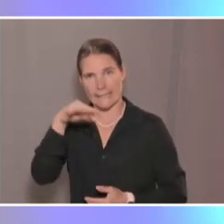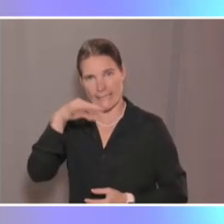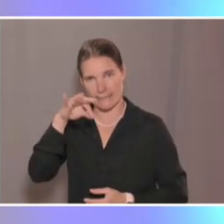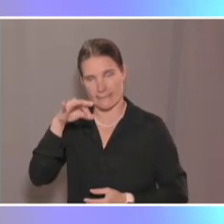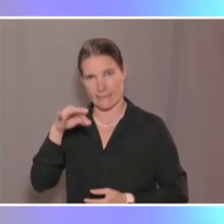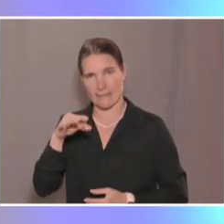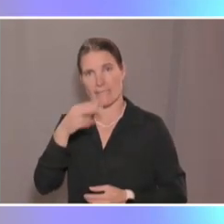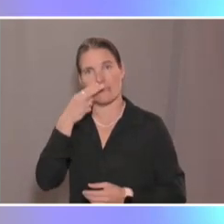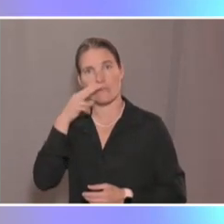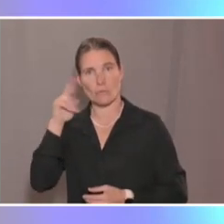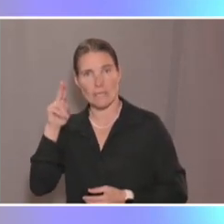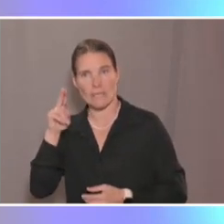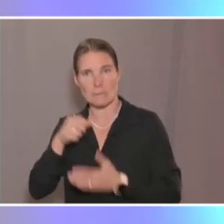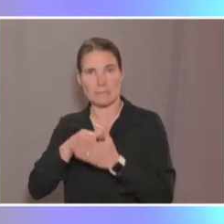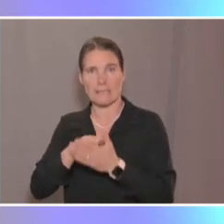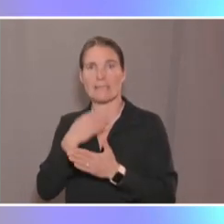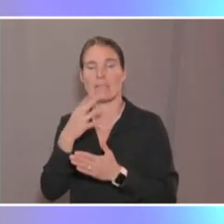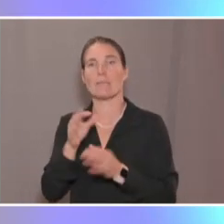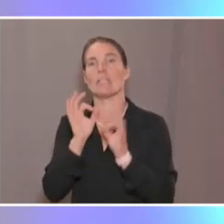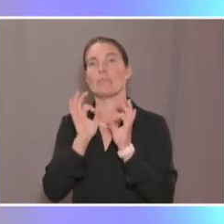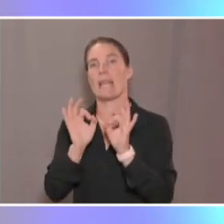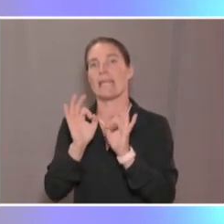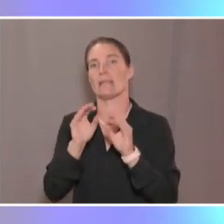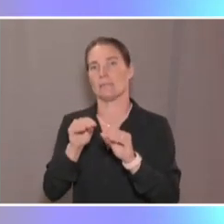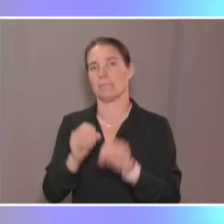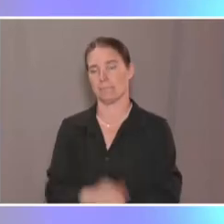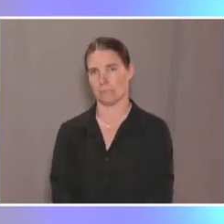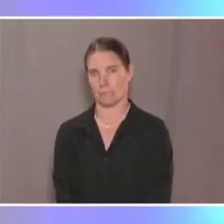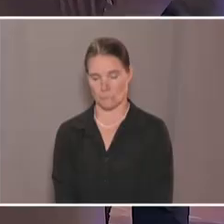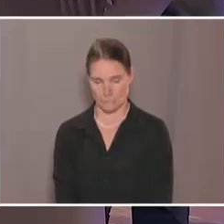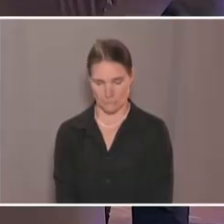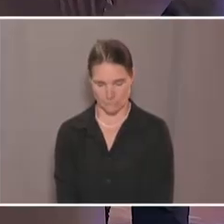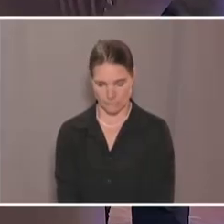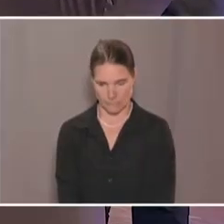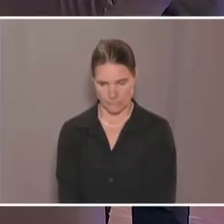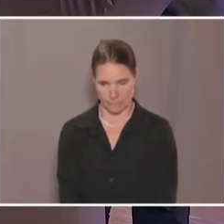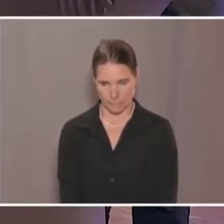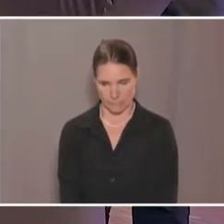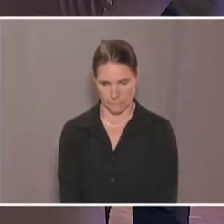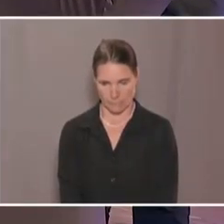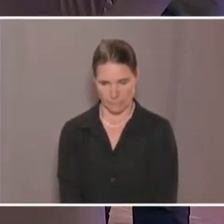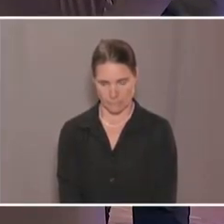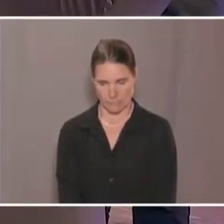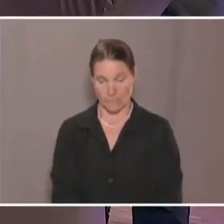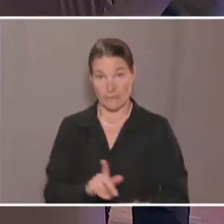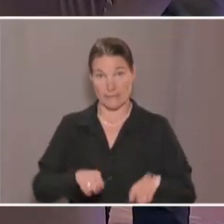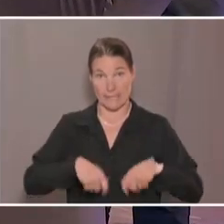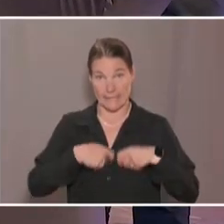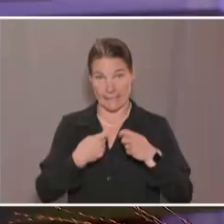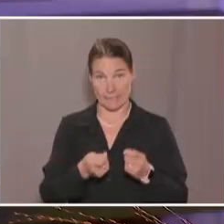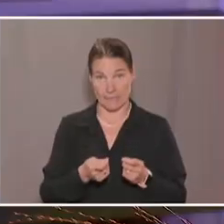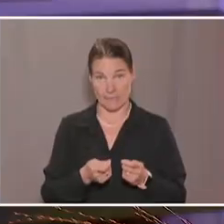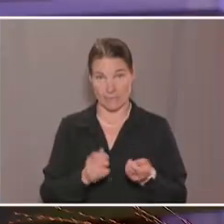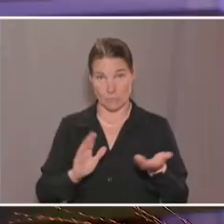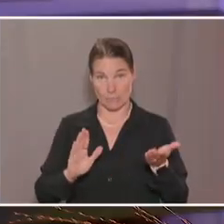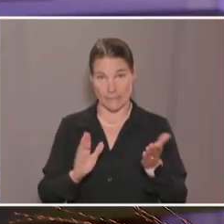auf, darf aber nicht mehr lehren. Dieser Befund ist insgesamt begrenzt